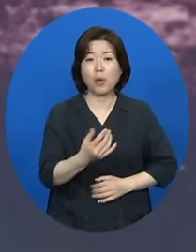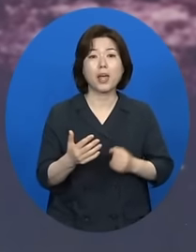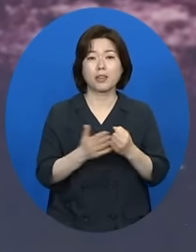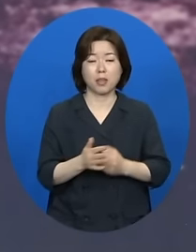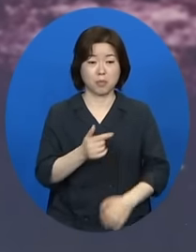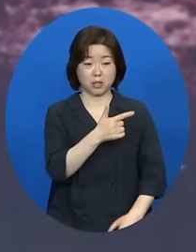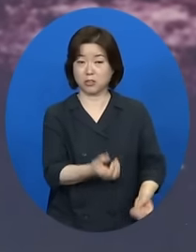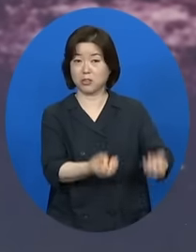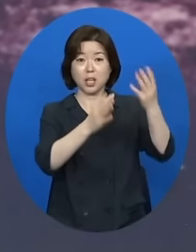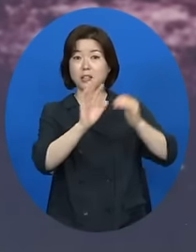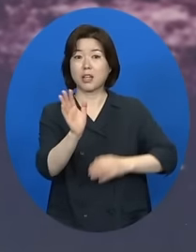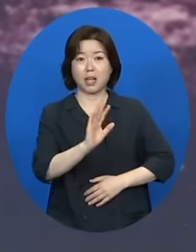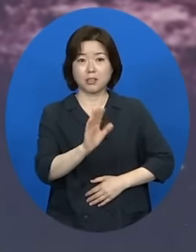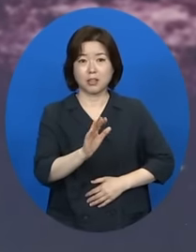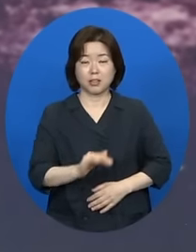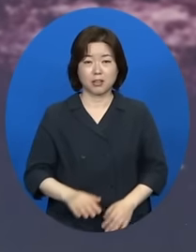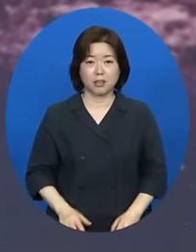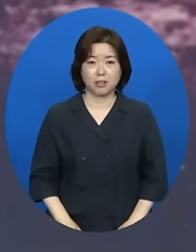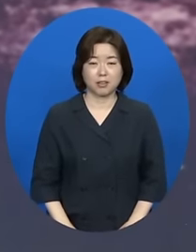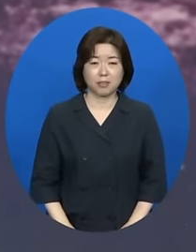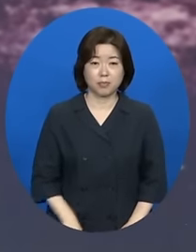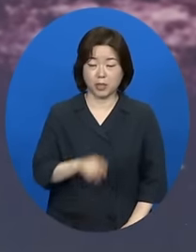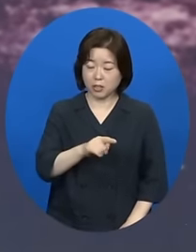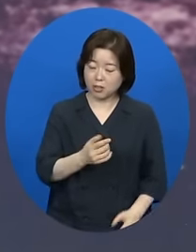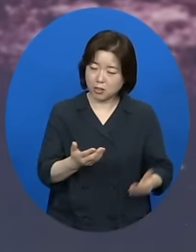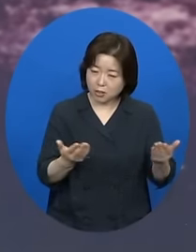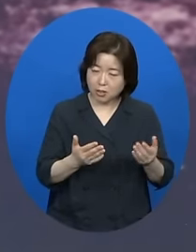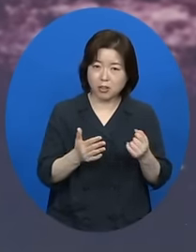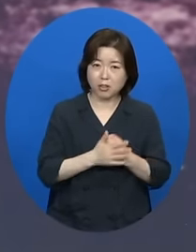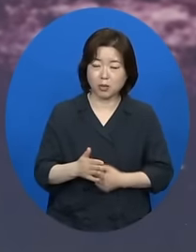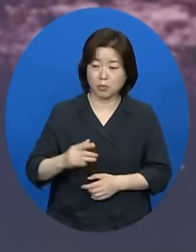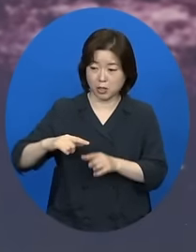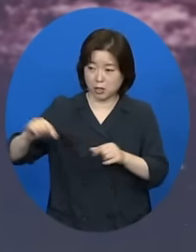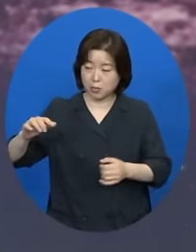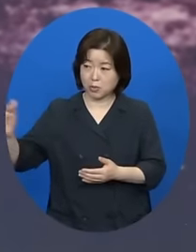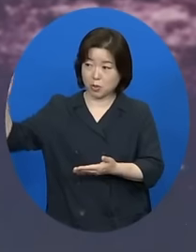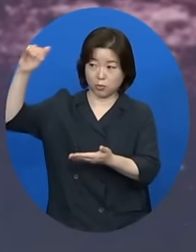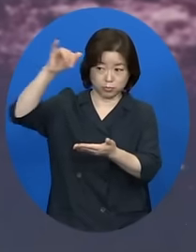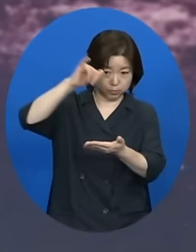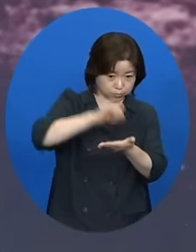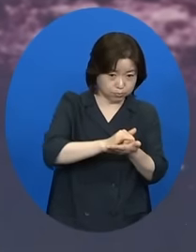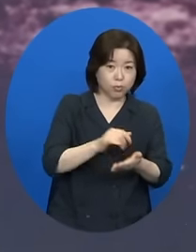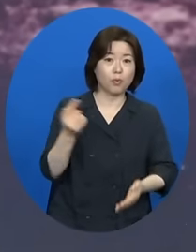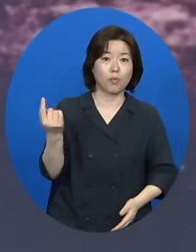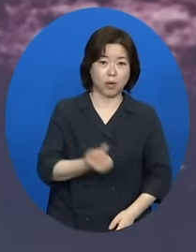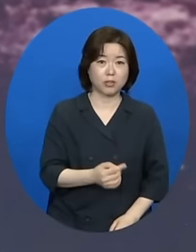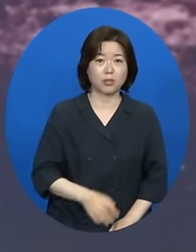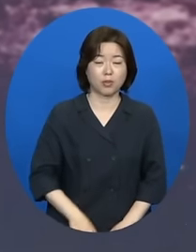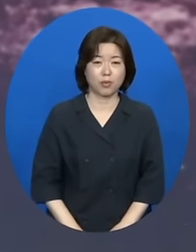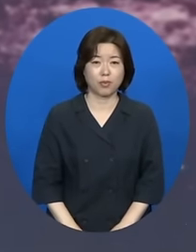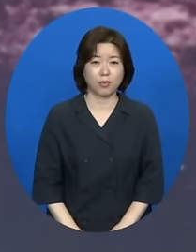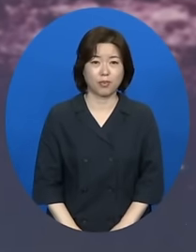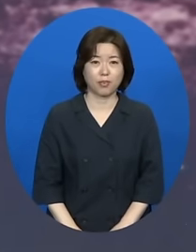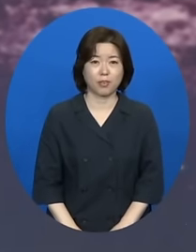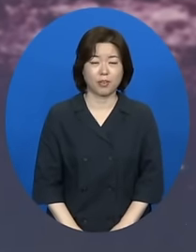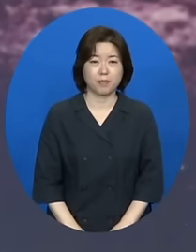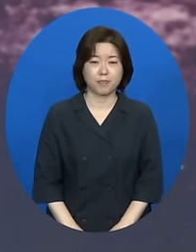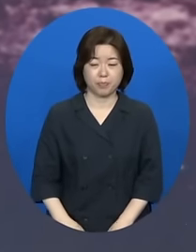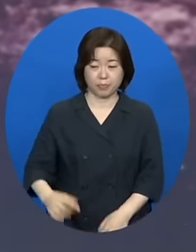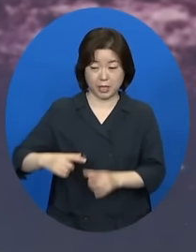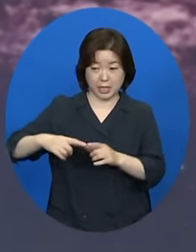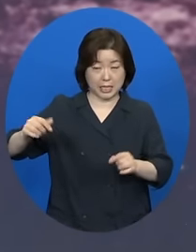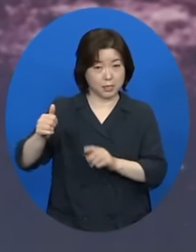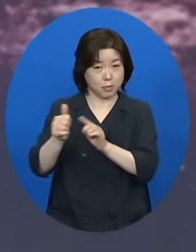큰 행사는 아니었거든요. 근데 일본에서 비행기를 타고 여기 오신 거예요. 그러면서 이제 그분이